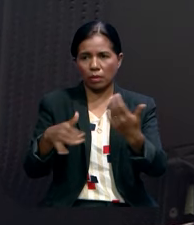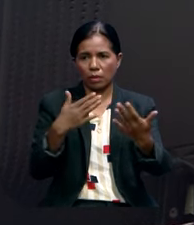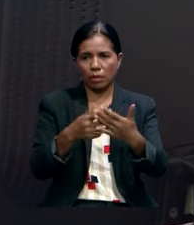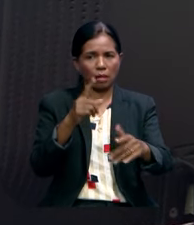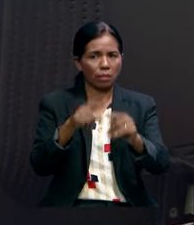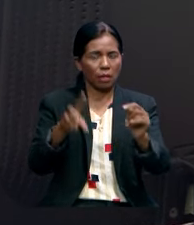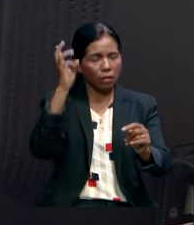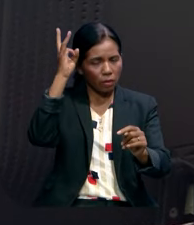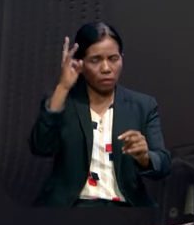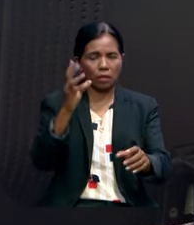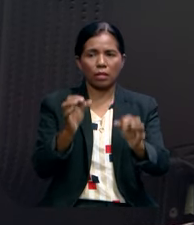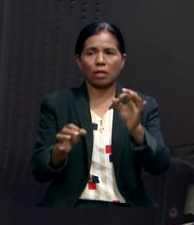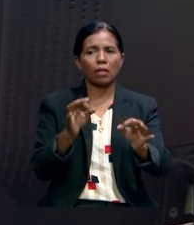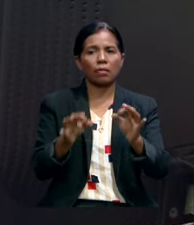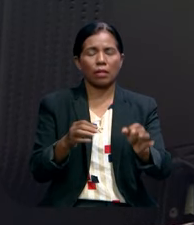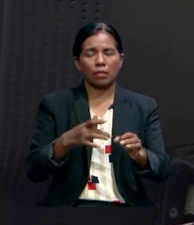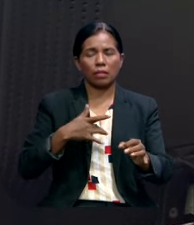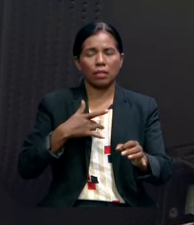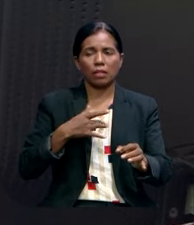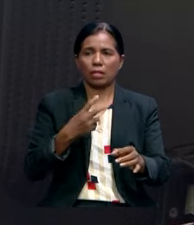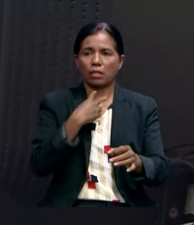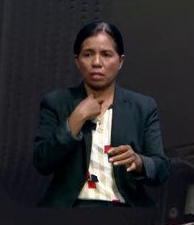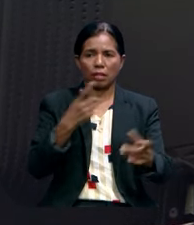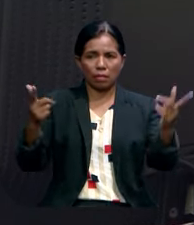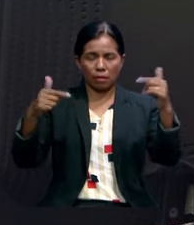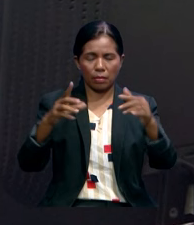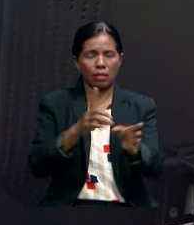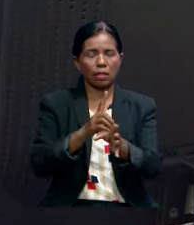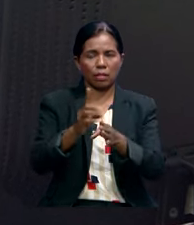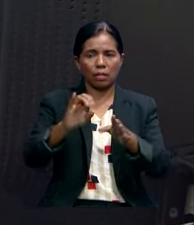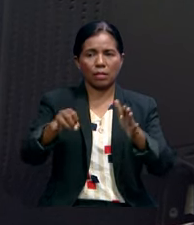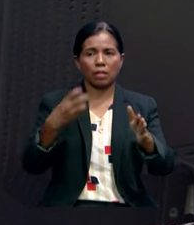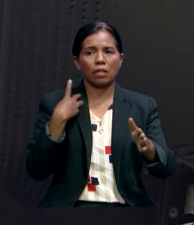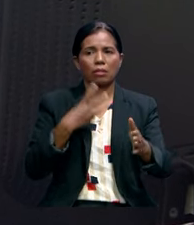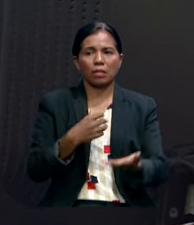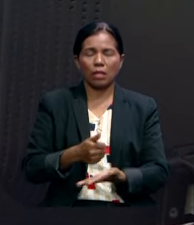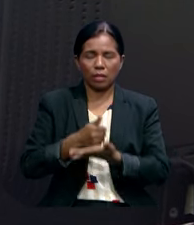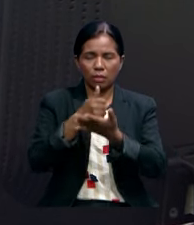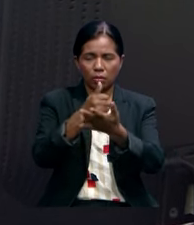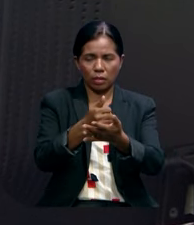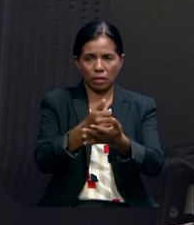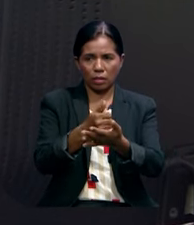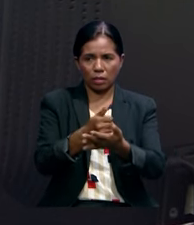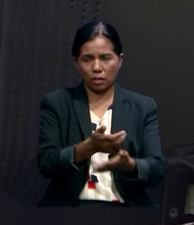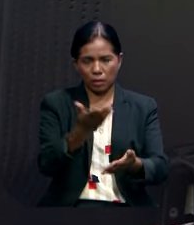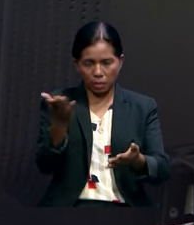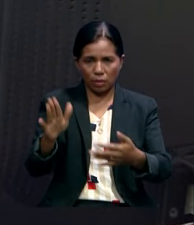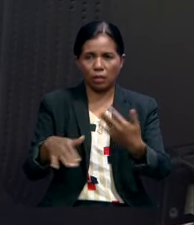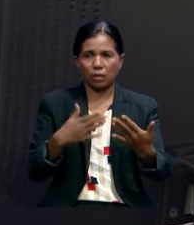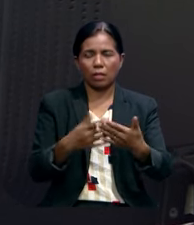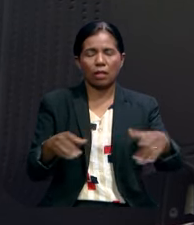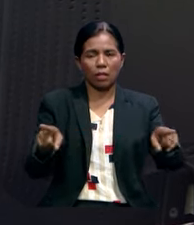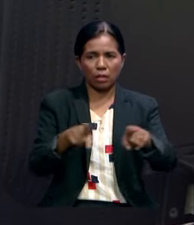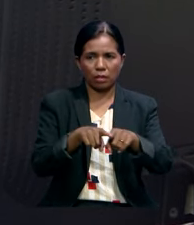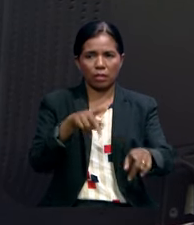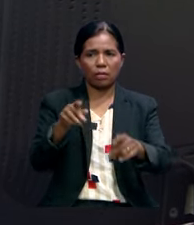perkupa lalika laran taridu maya dir samjral amisi fasilitano fasilitate ita bocha na samosira